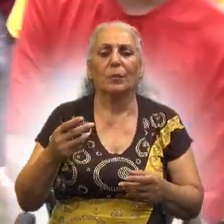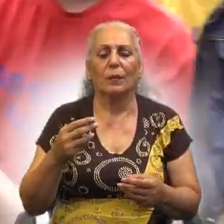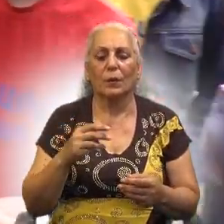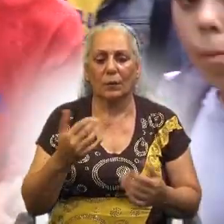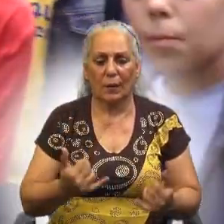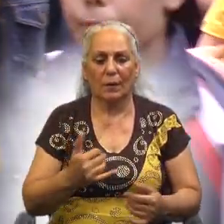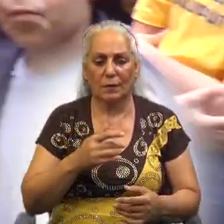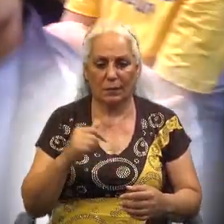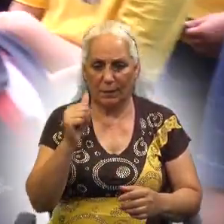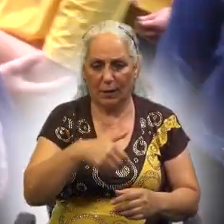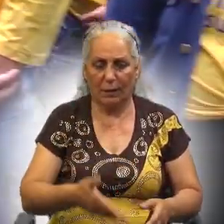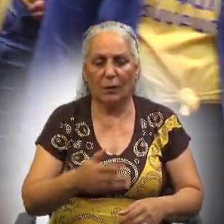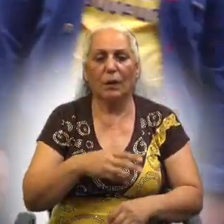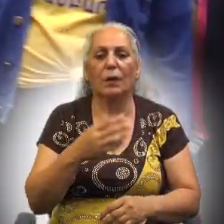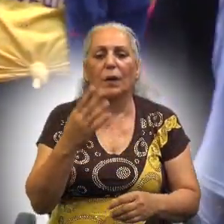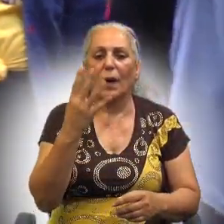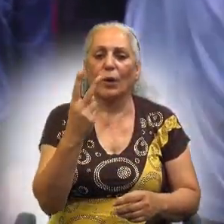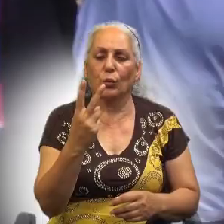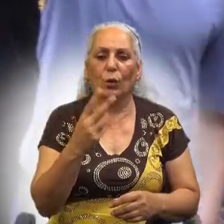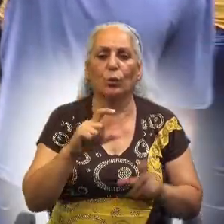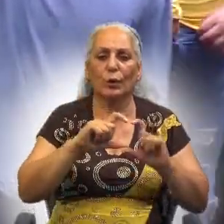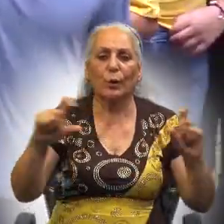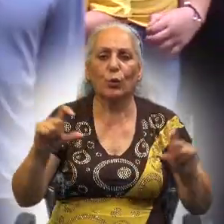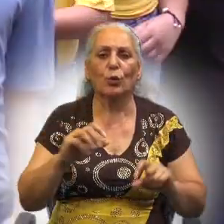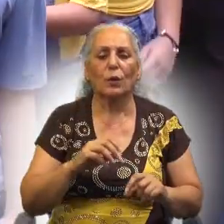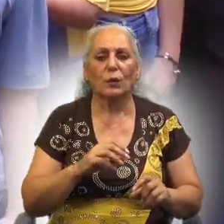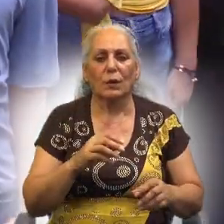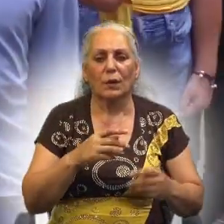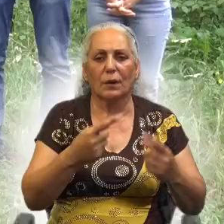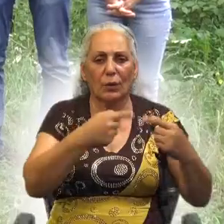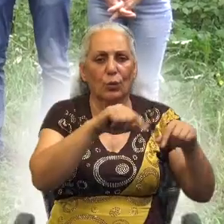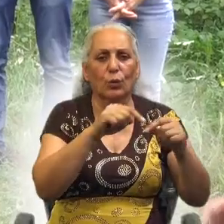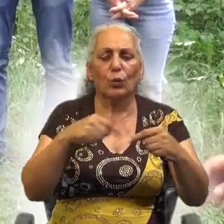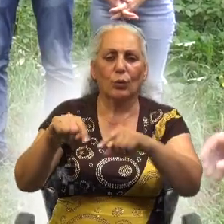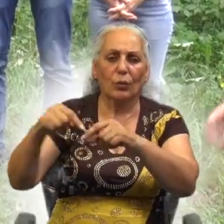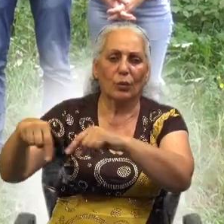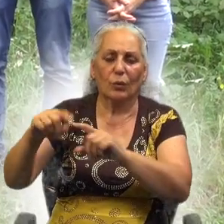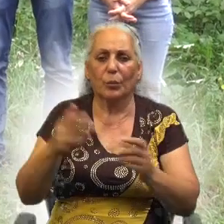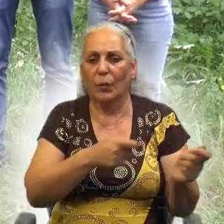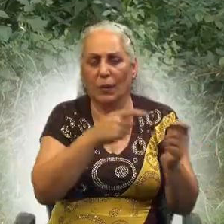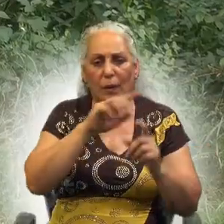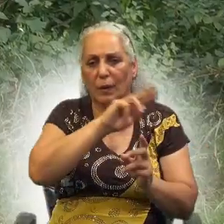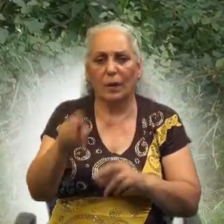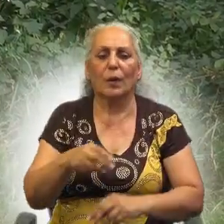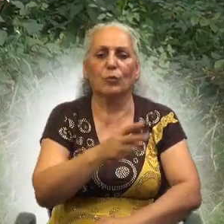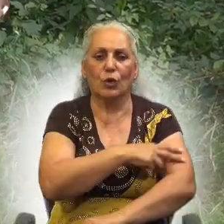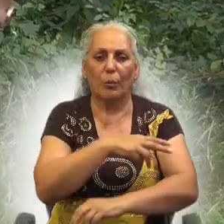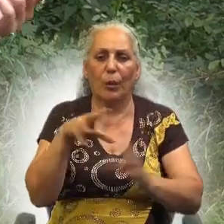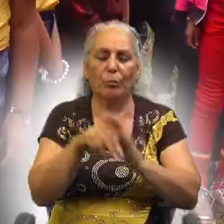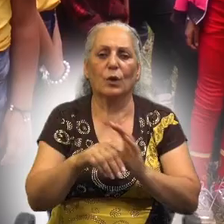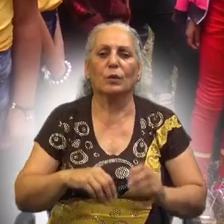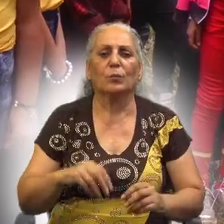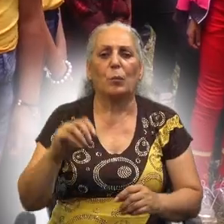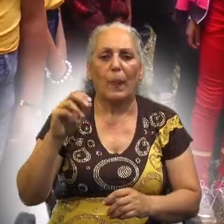տարի ճամբարում ներգրավված են 42 դպրոցականներ Սյունիքի, Տավուշի և Շիրակի մարզերից։ Ականազերծման միջոցառմանը մասնակցում են նաև Արցախի